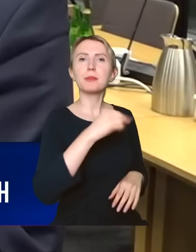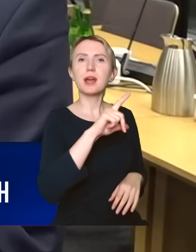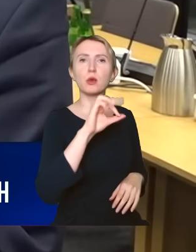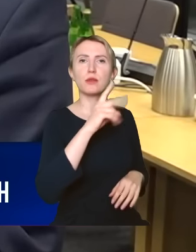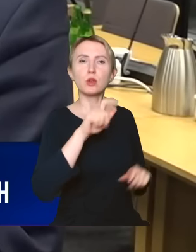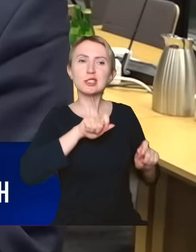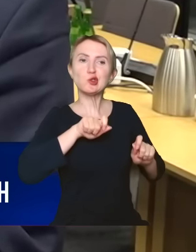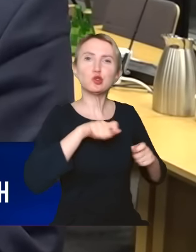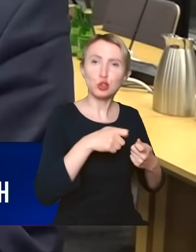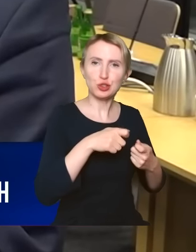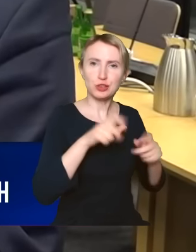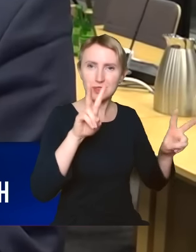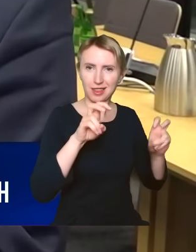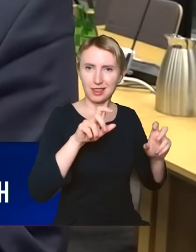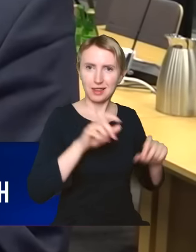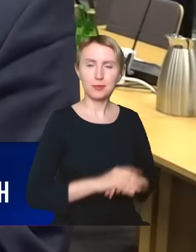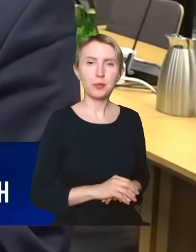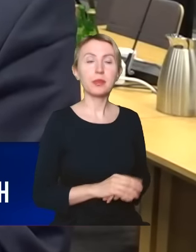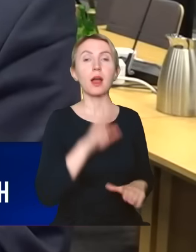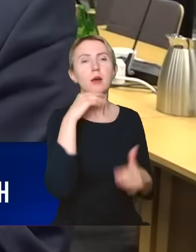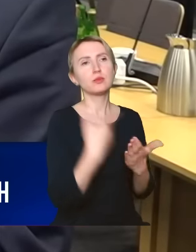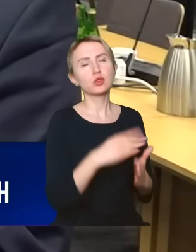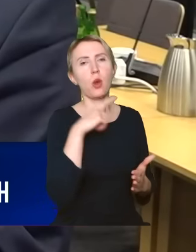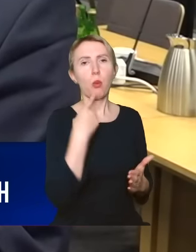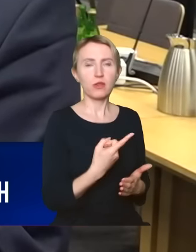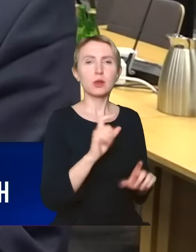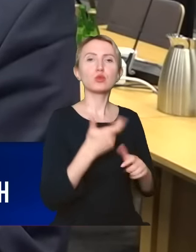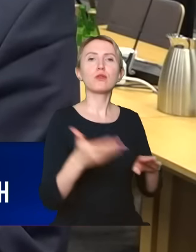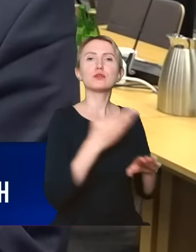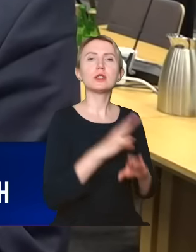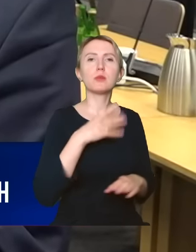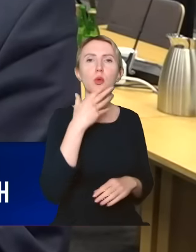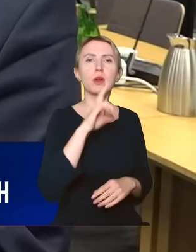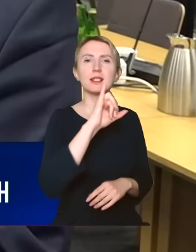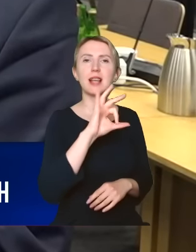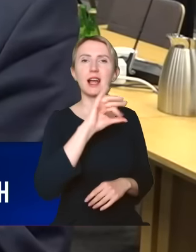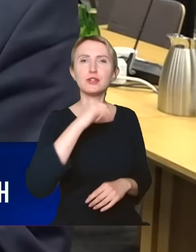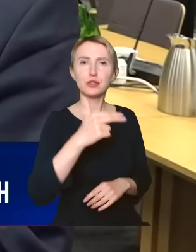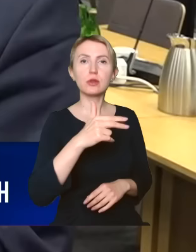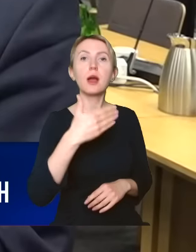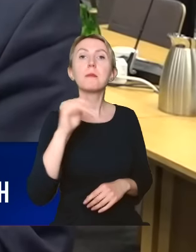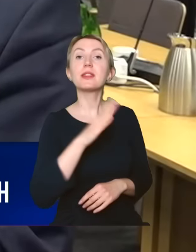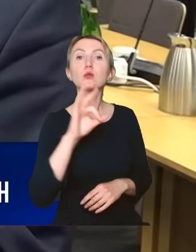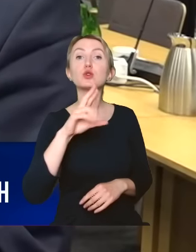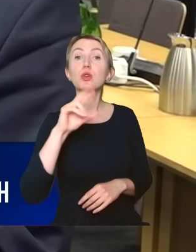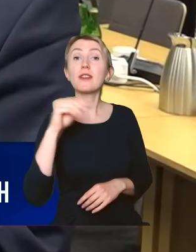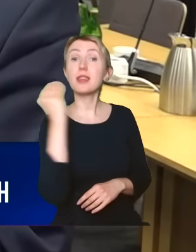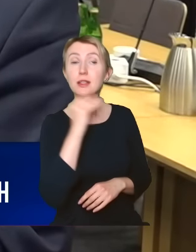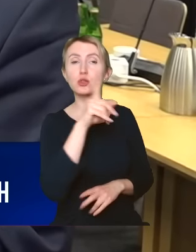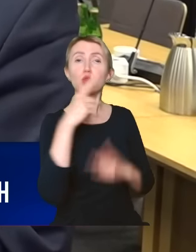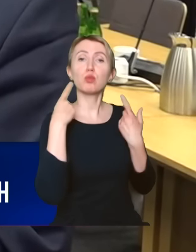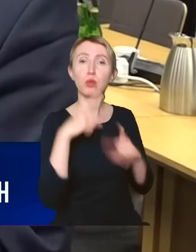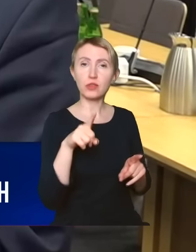dociśnięty, tutaj cytuję, przyznał czy potwierdził to, co wcześniej mówił Jacek Sasin, że to Mateusz Morawiecki jest odpowiedzialny